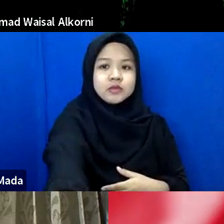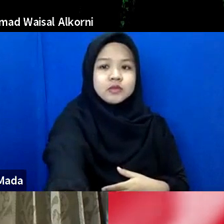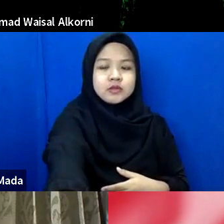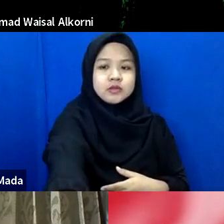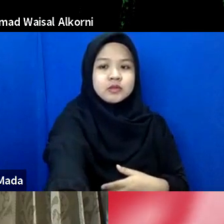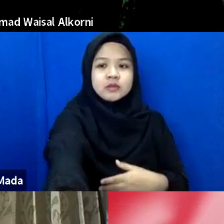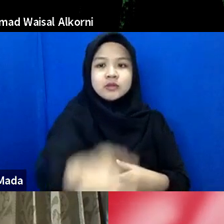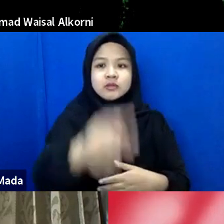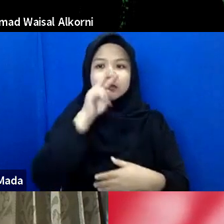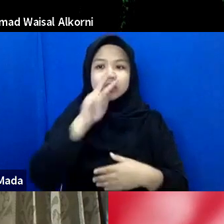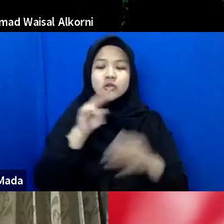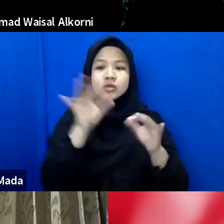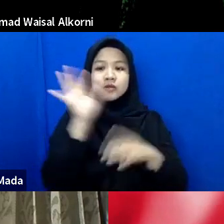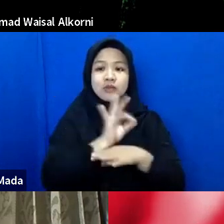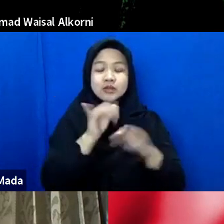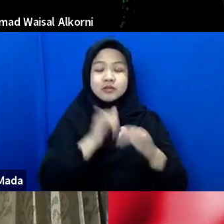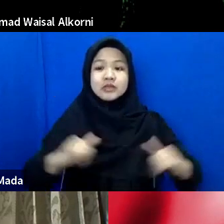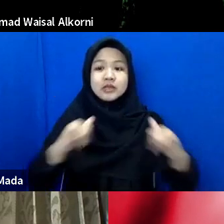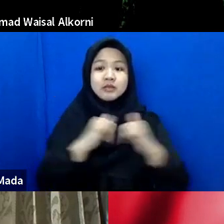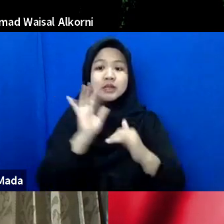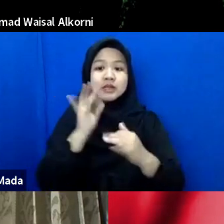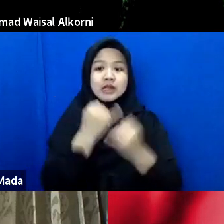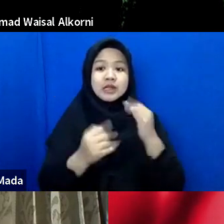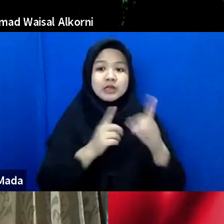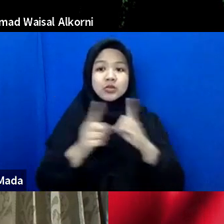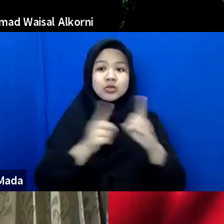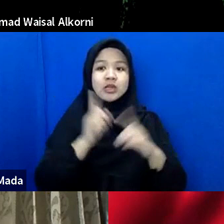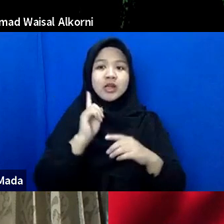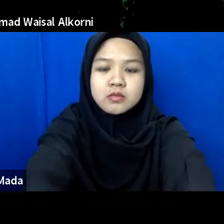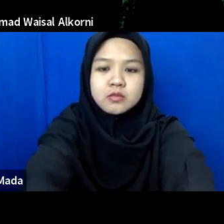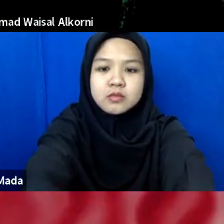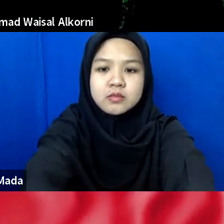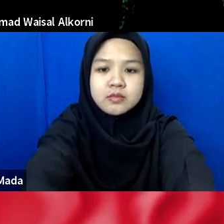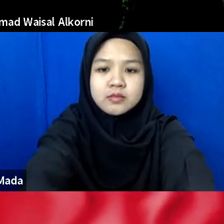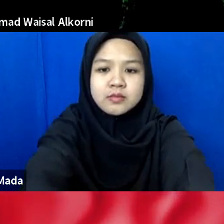bersama-sama kemudian akan ada diskusi pada akhir acara setelah